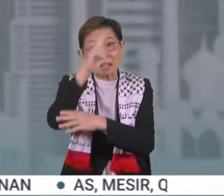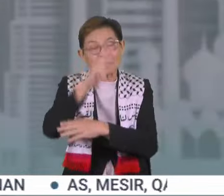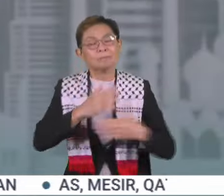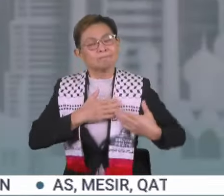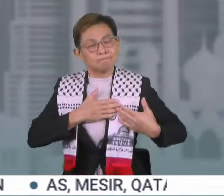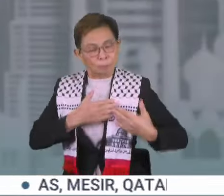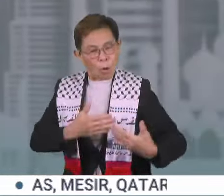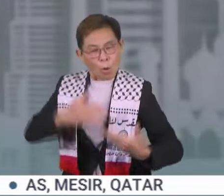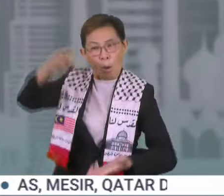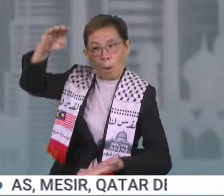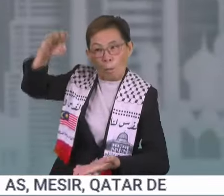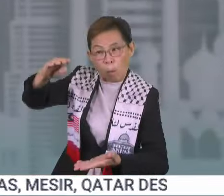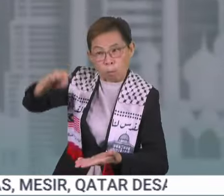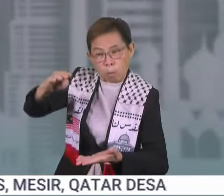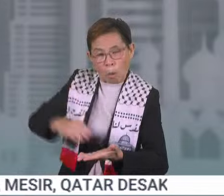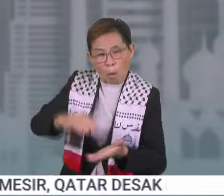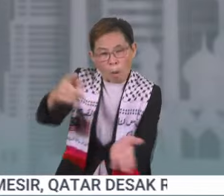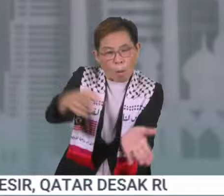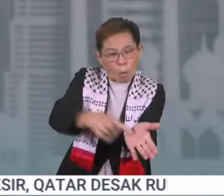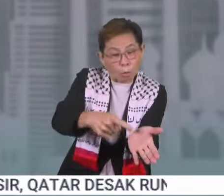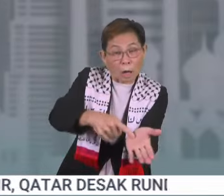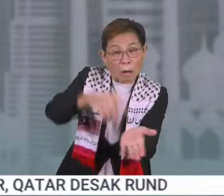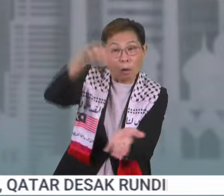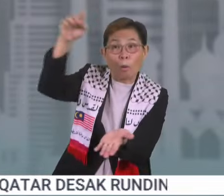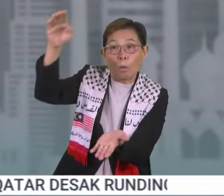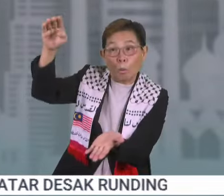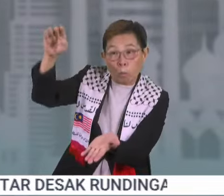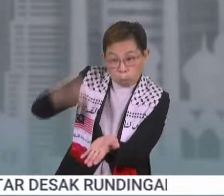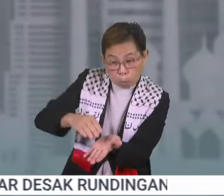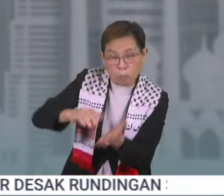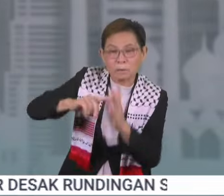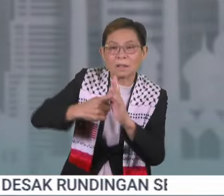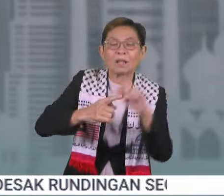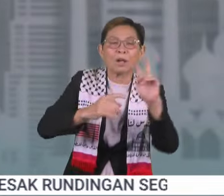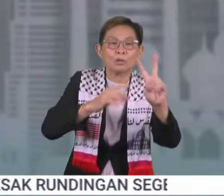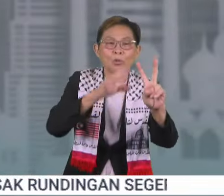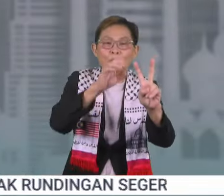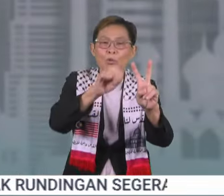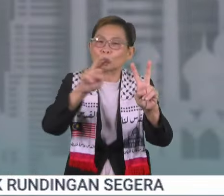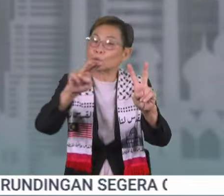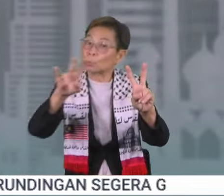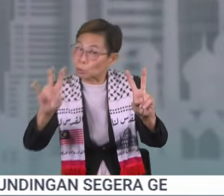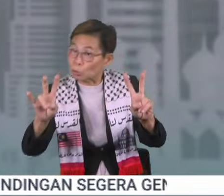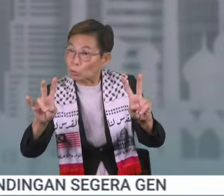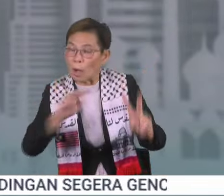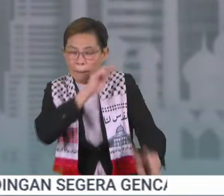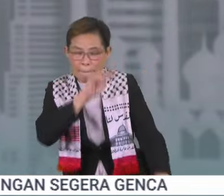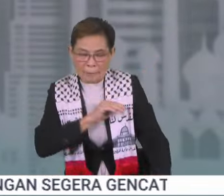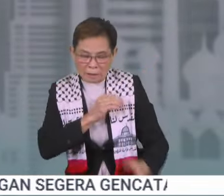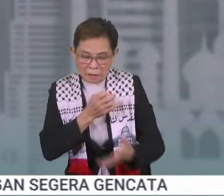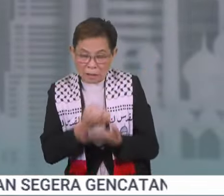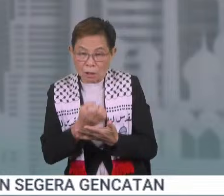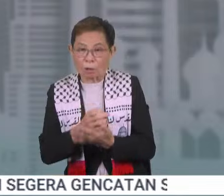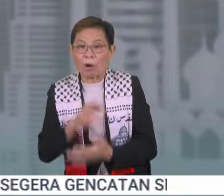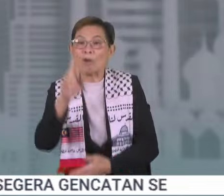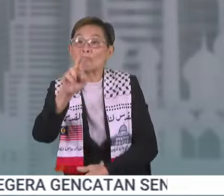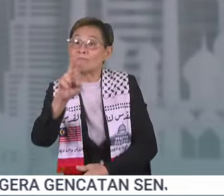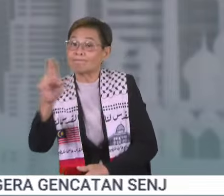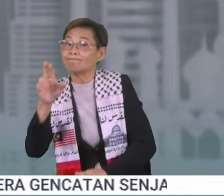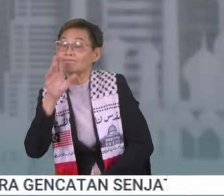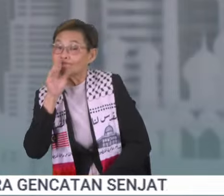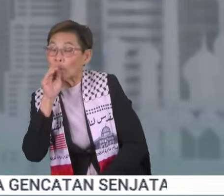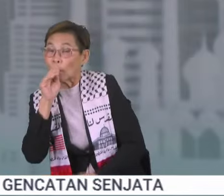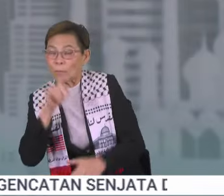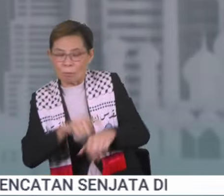Kerajaan komited mengurangkan jumlah hutang keseluruhan negara mulai 2027, Menteri Ekonomi Rafizi Ramli